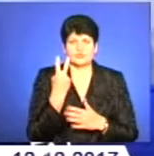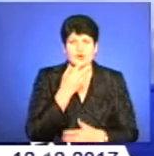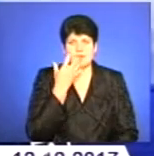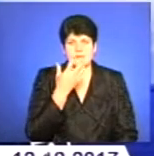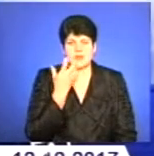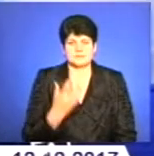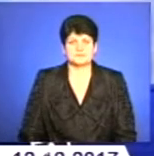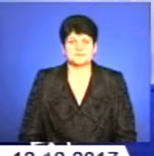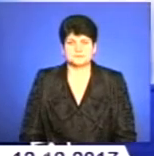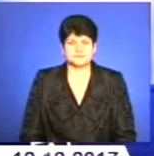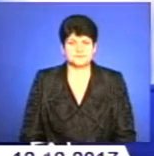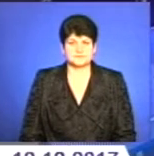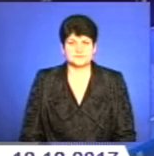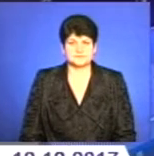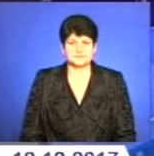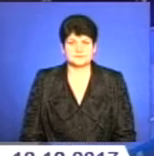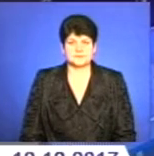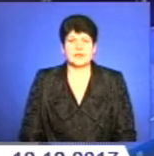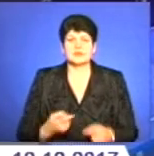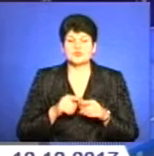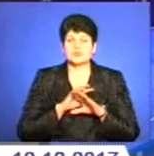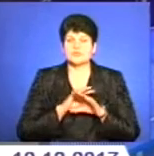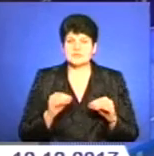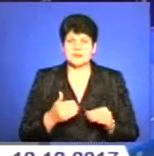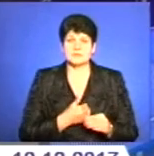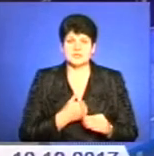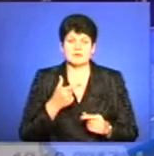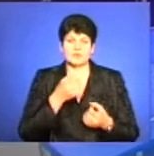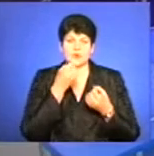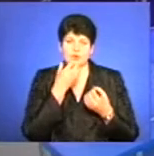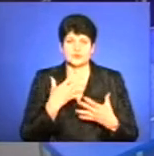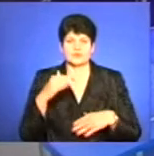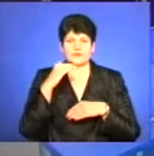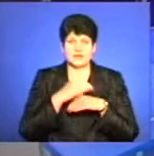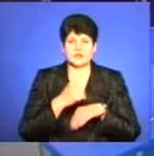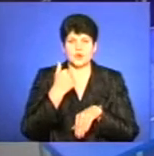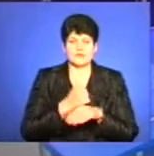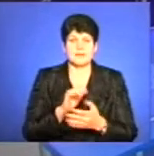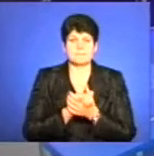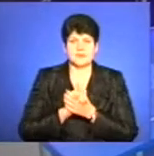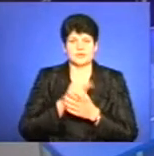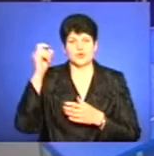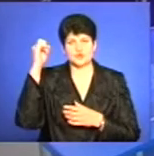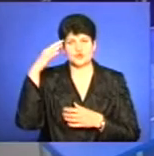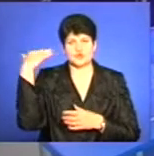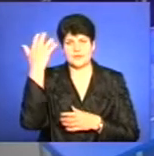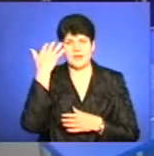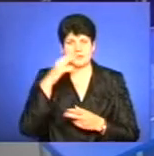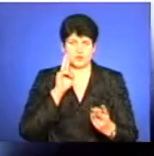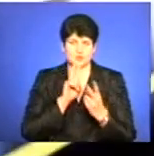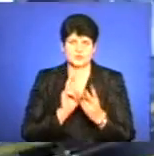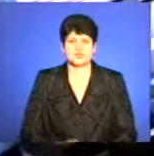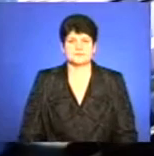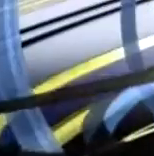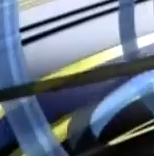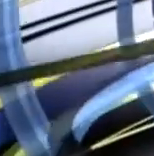тепла. І на цьому у мене все. Усім бажаємо вдалого вечора, а головне – мирного і сонячного неба. До зустрічі!